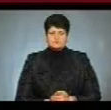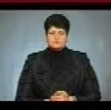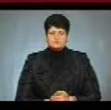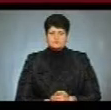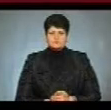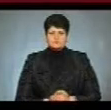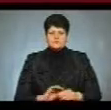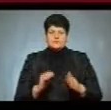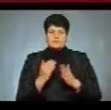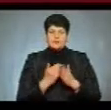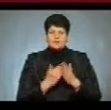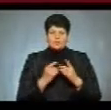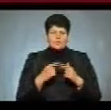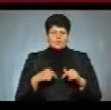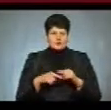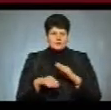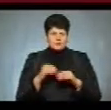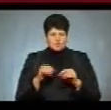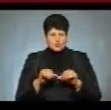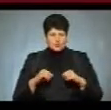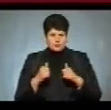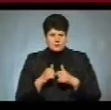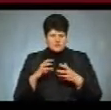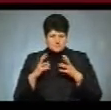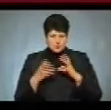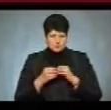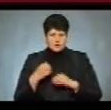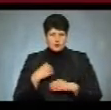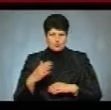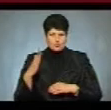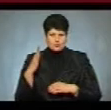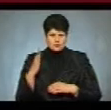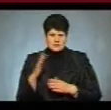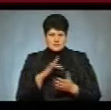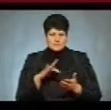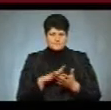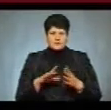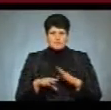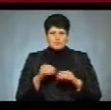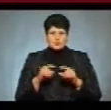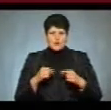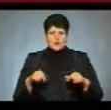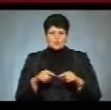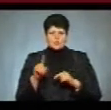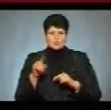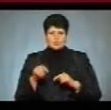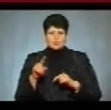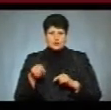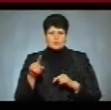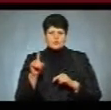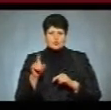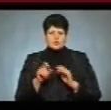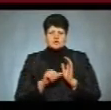Протокол окружної виборчої комісії про підсумки голосування в межах центрального виборчого округу номер 163.